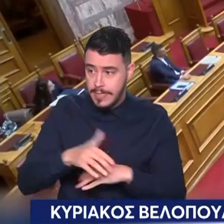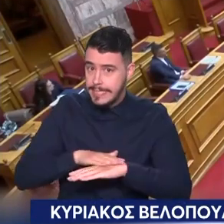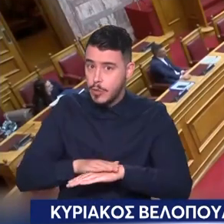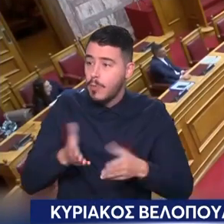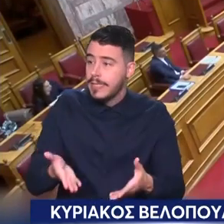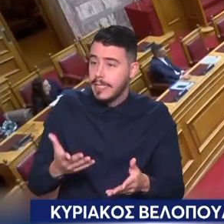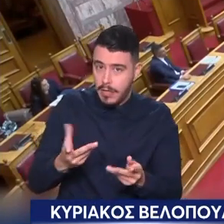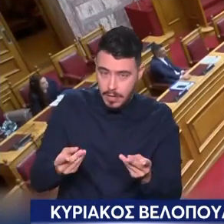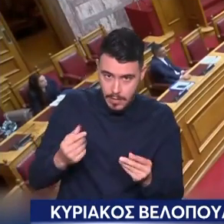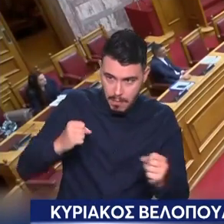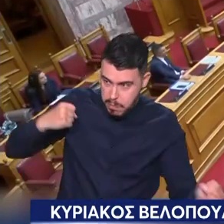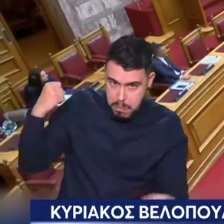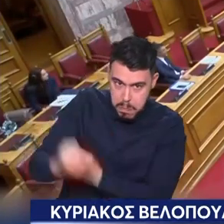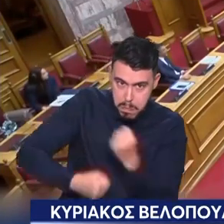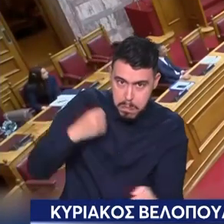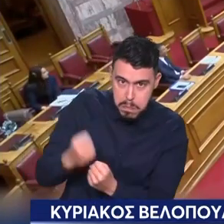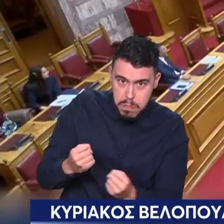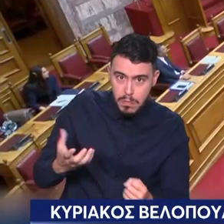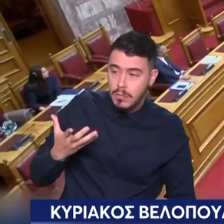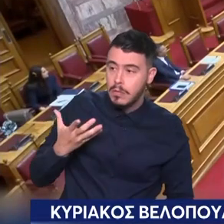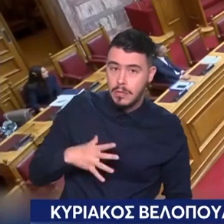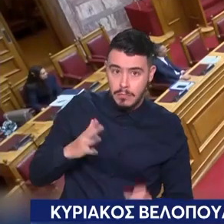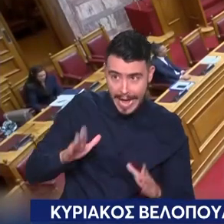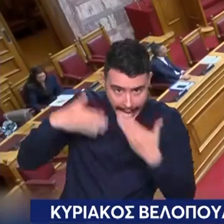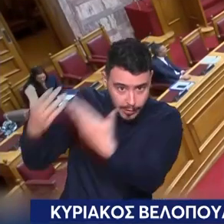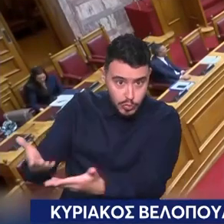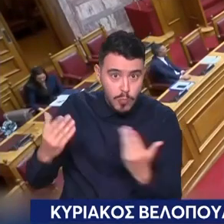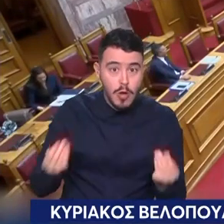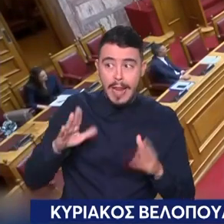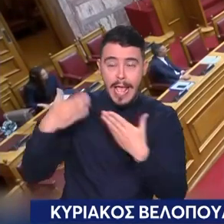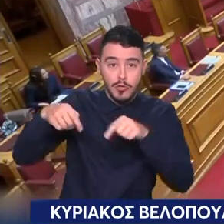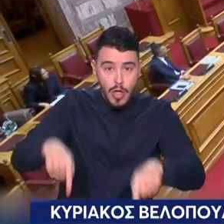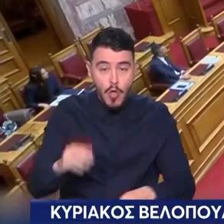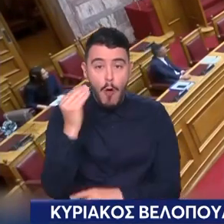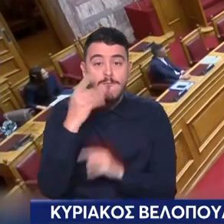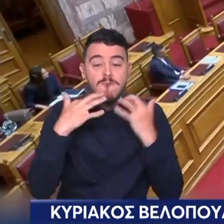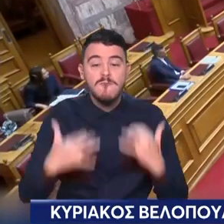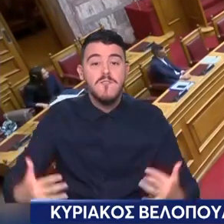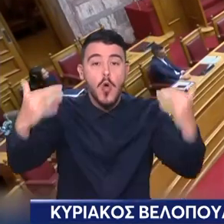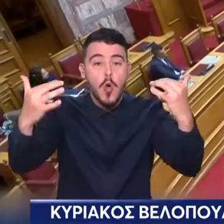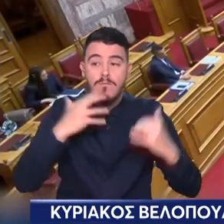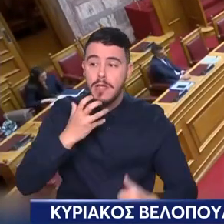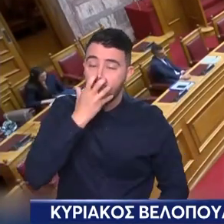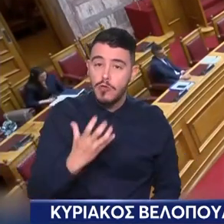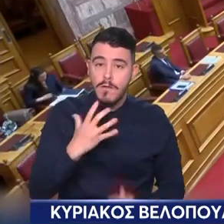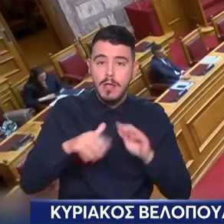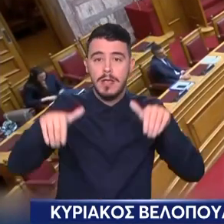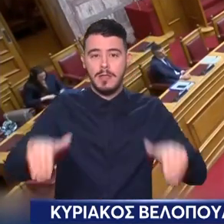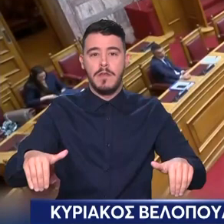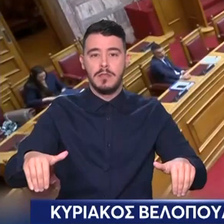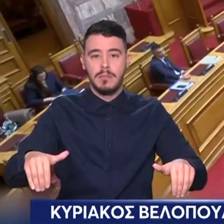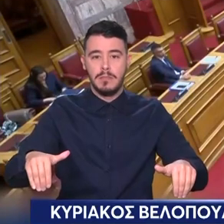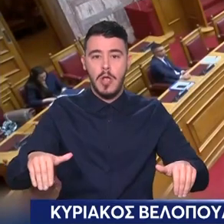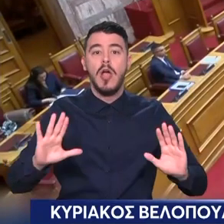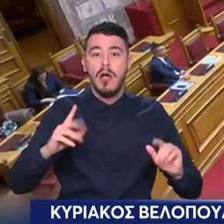μέσα. Αν θέλει να τραμπουκίσει, πάμε έξω να τραμπουκίσουμε. Εδώ είναι Βουλή. Το φρούραχο. Και επειδή δεν το μάθατε, γι' αυτό